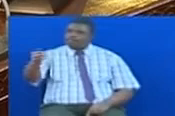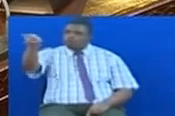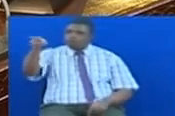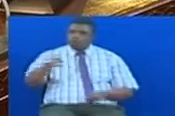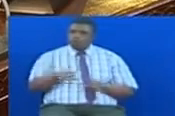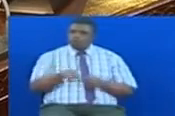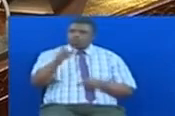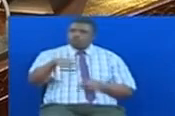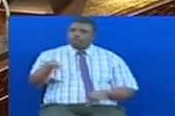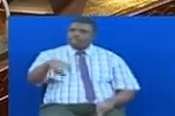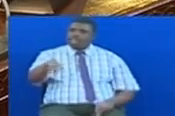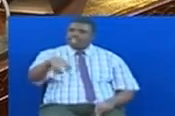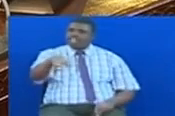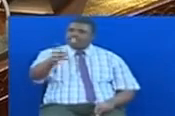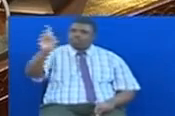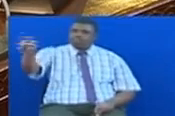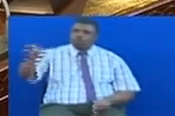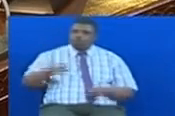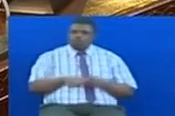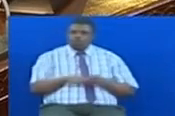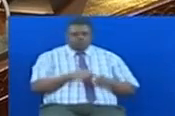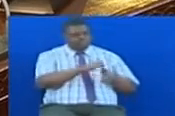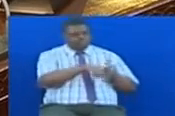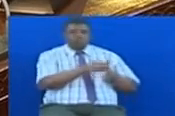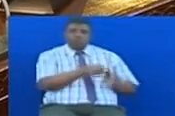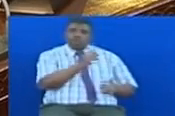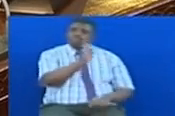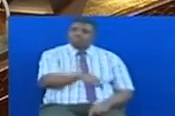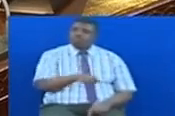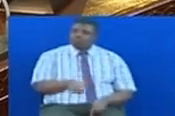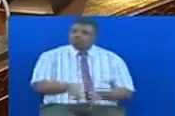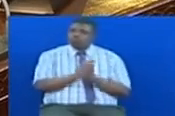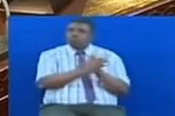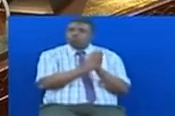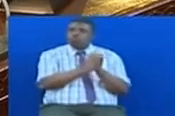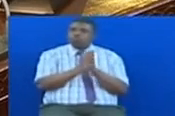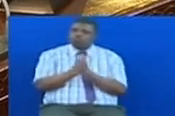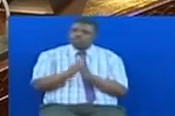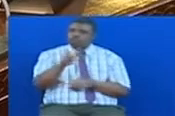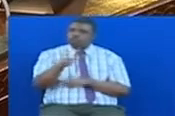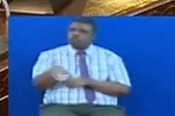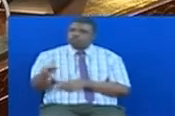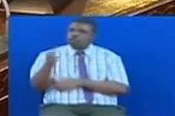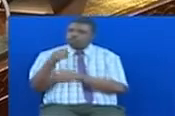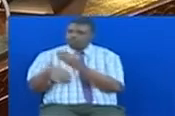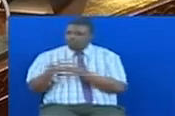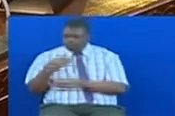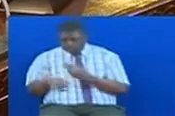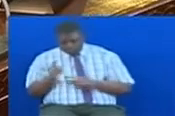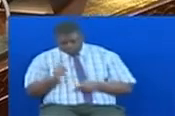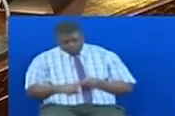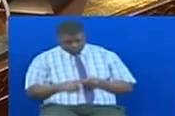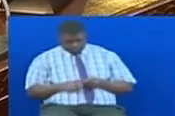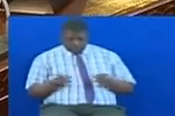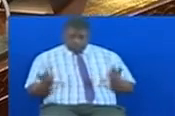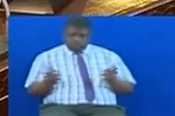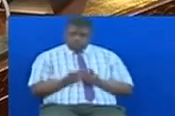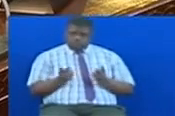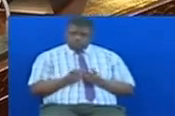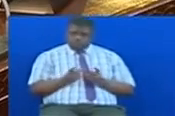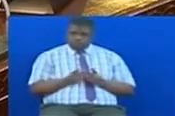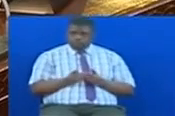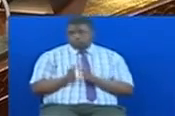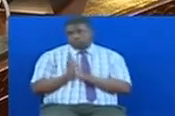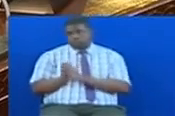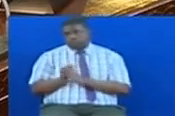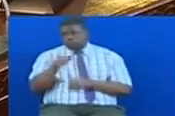bajaji, mpaka wengine wamefungua mpaka na viwanda. Shukurani ni nyingi mno za watu wenye ulemavu. Lakini pia nitoe rai kwa wenzangu wenye ulemavu